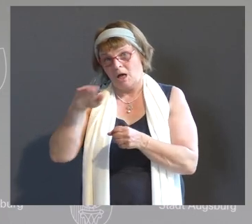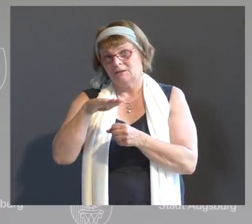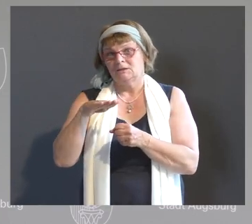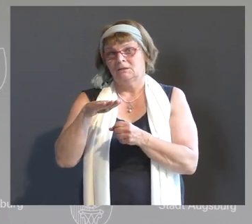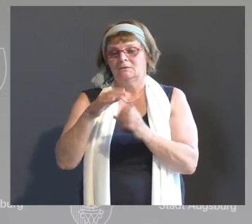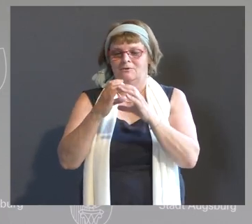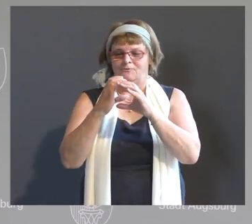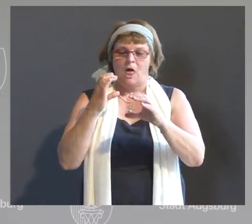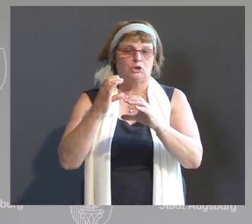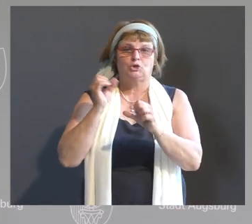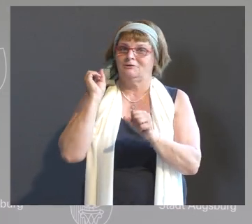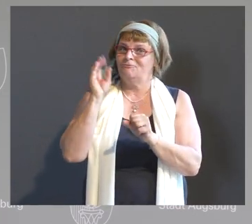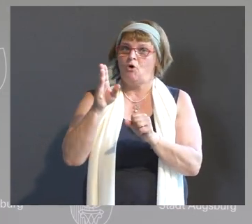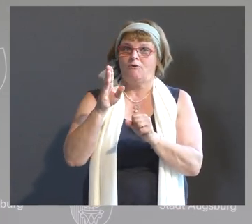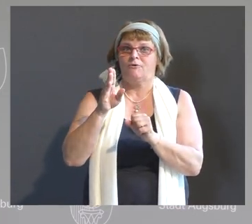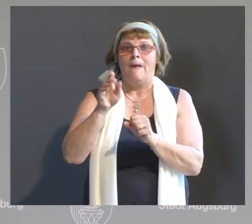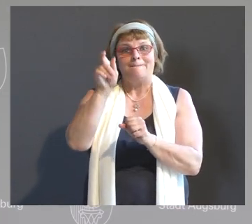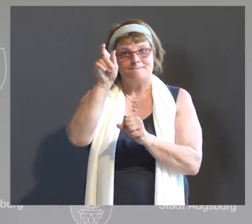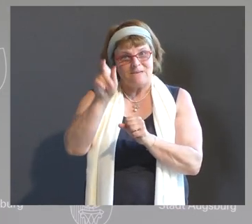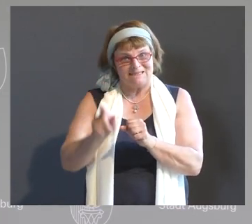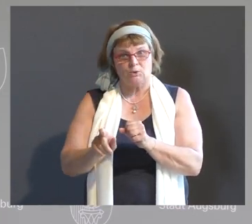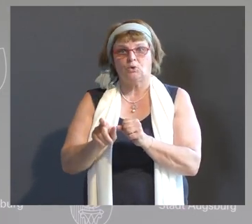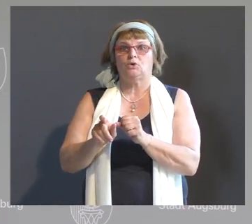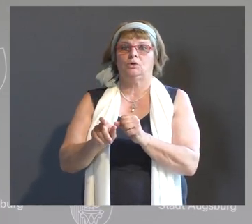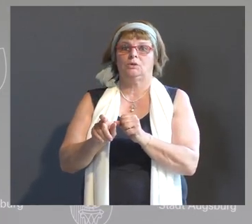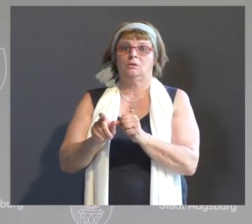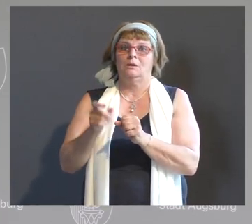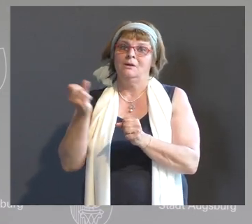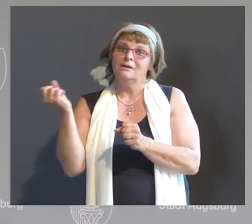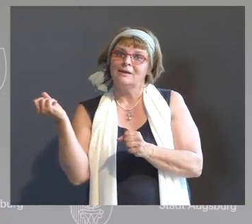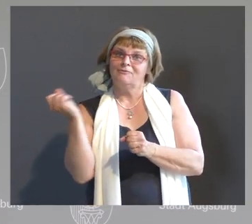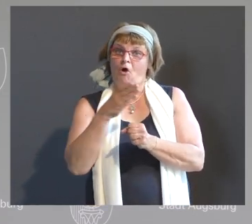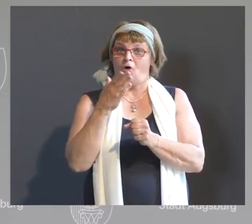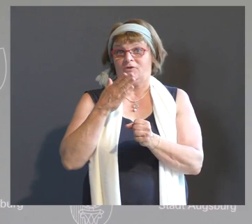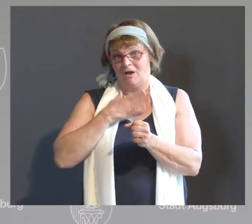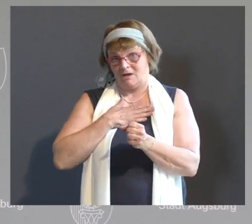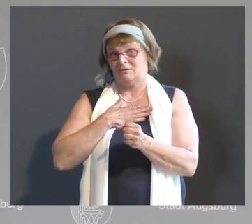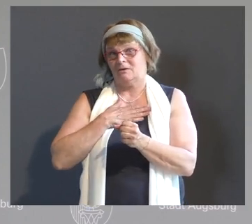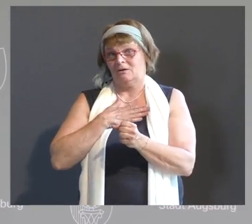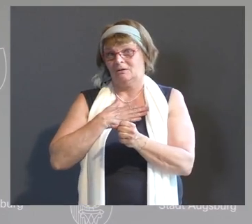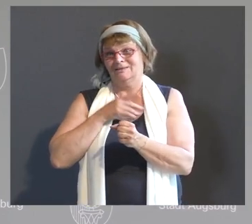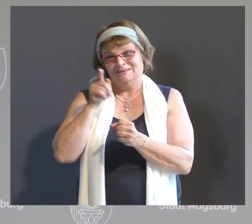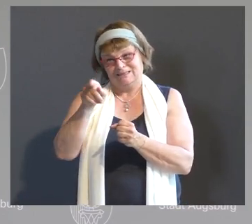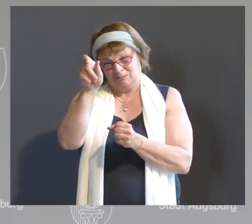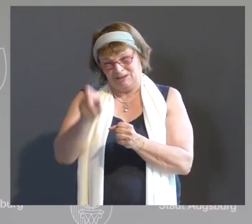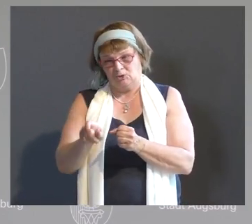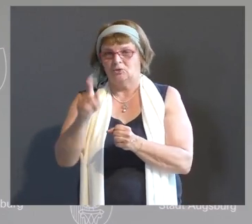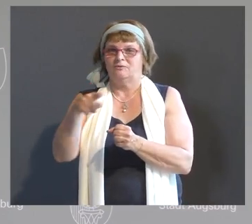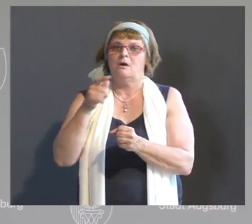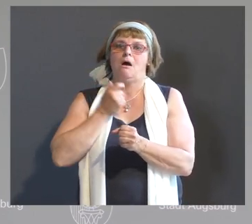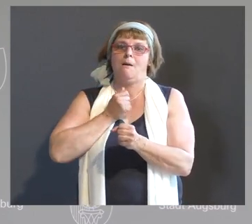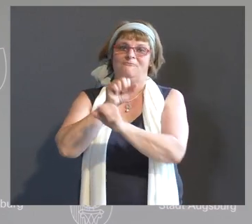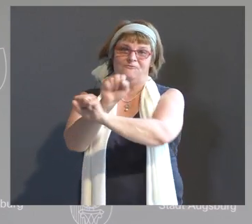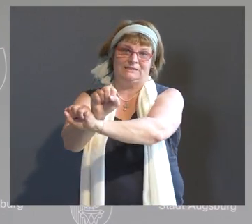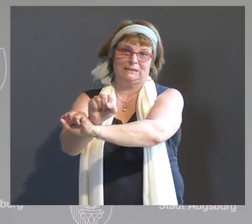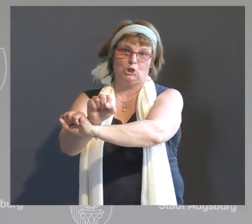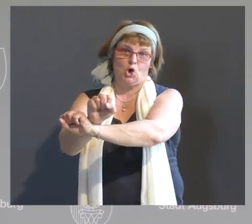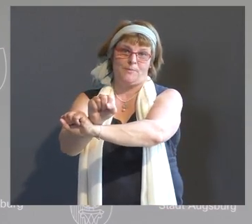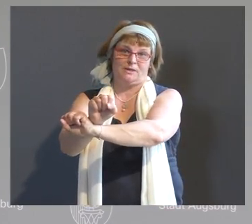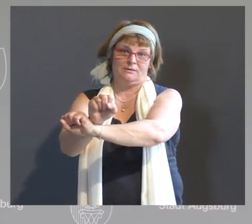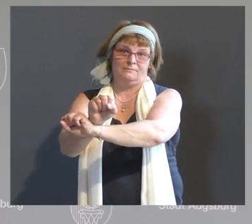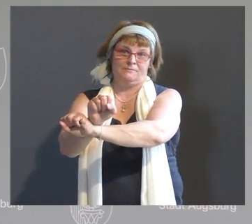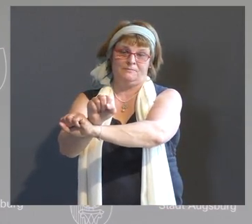Person, die wir dann festnehmen können. Und das war der Punkt, wo letztlich in dieser Entwicklung eines